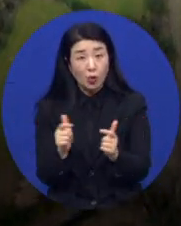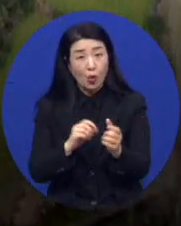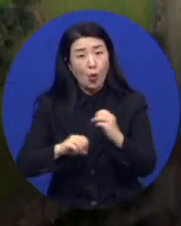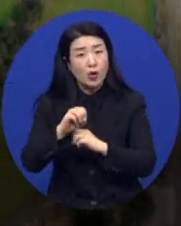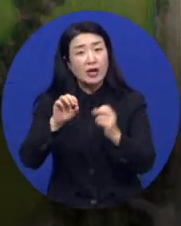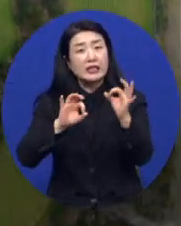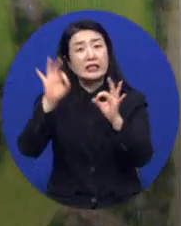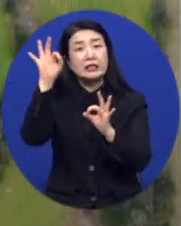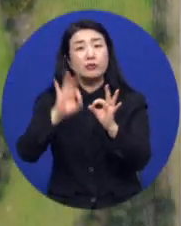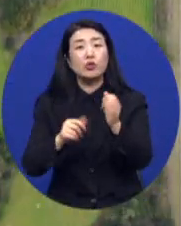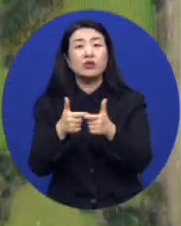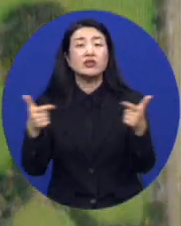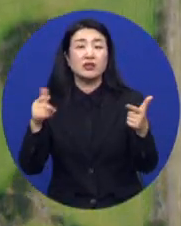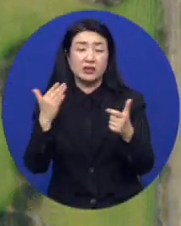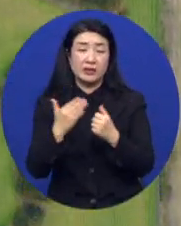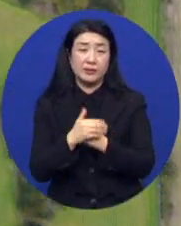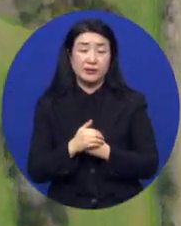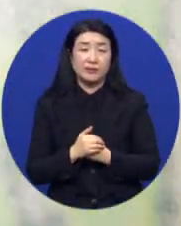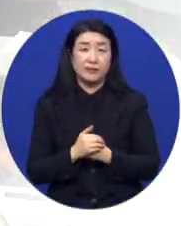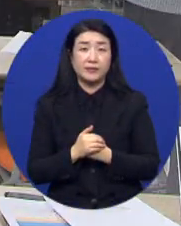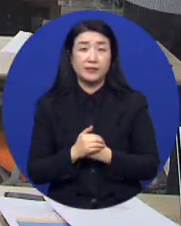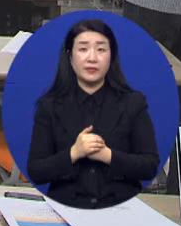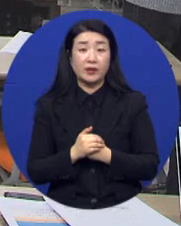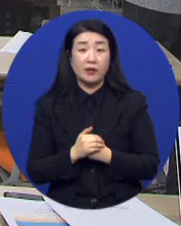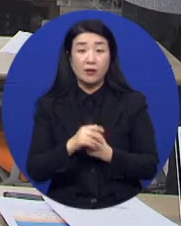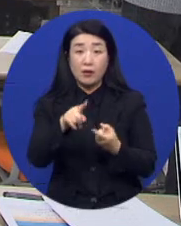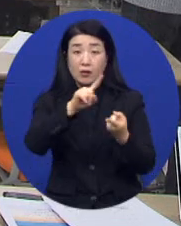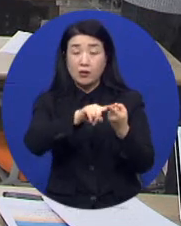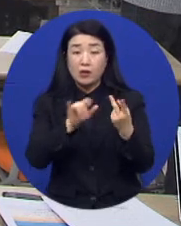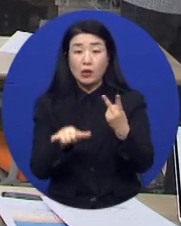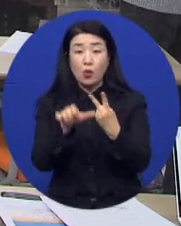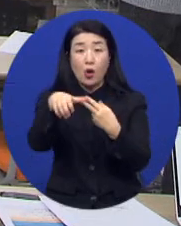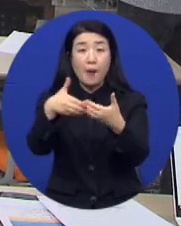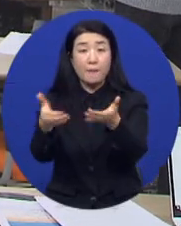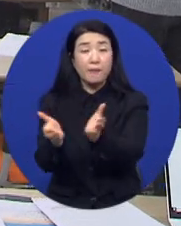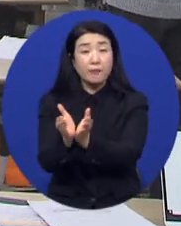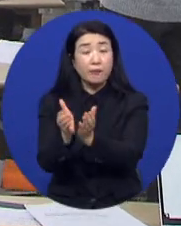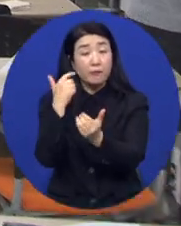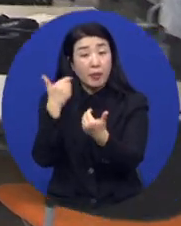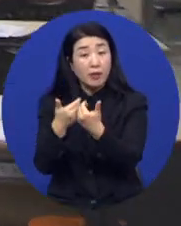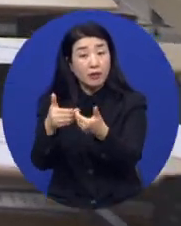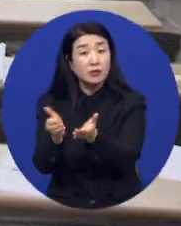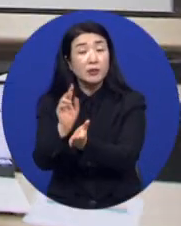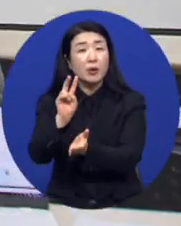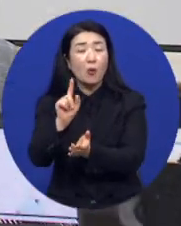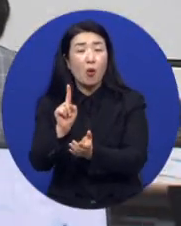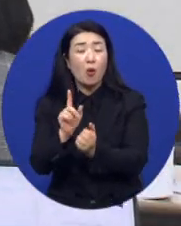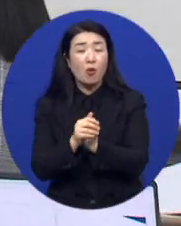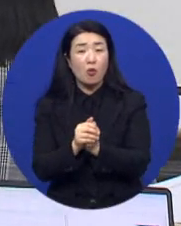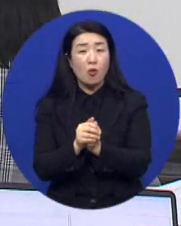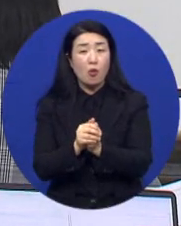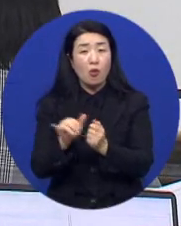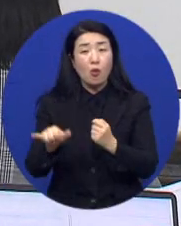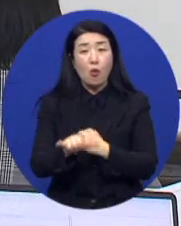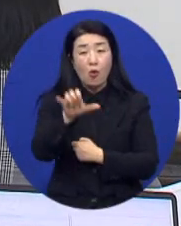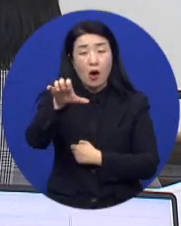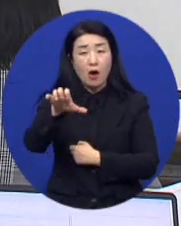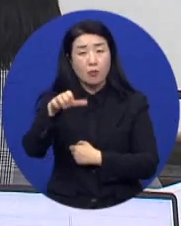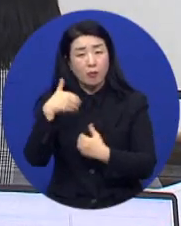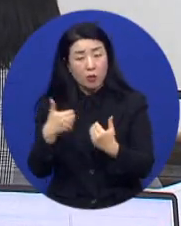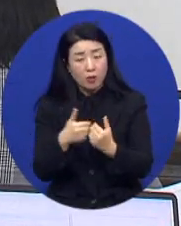10% 늘었습니다 이에 대해 제2공항 반대단체들은 항공 수요와 공항 규모